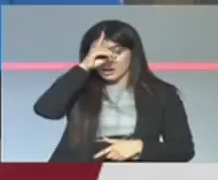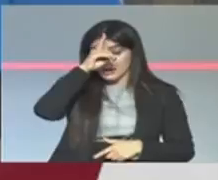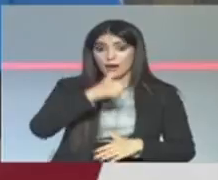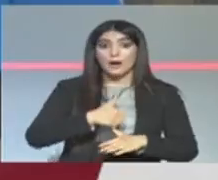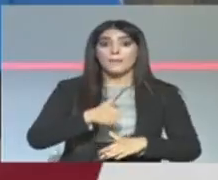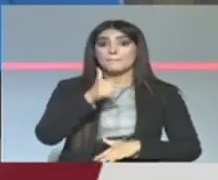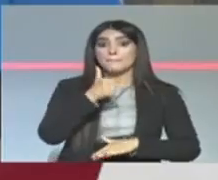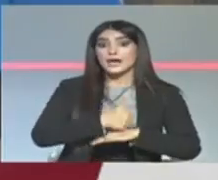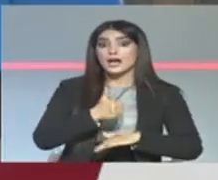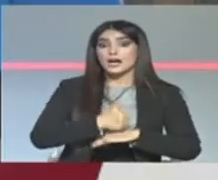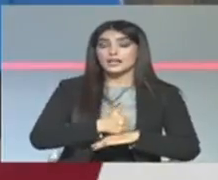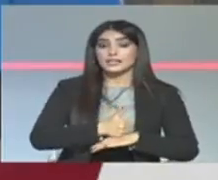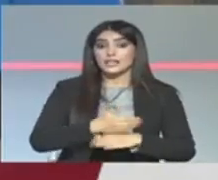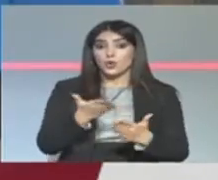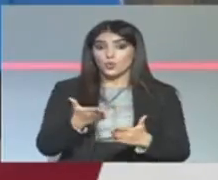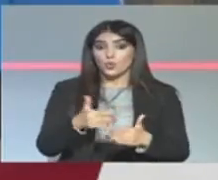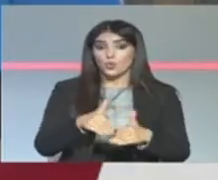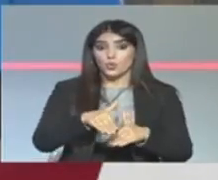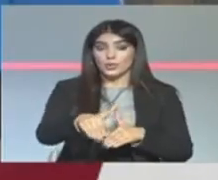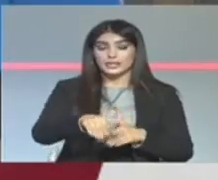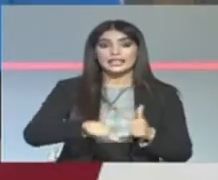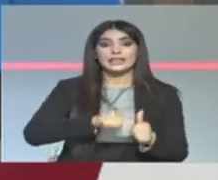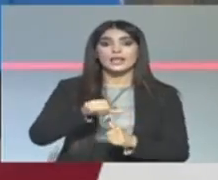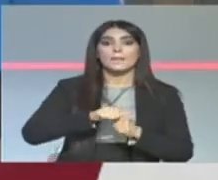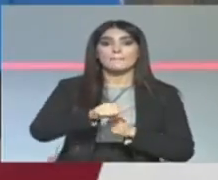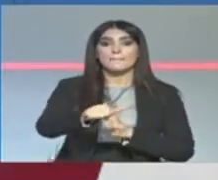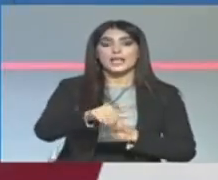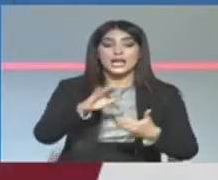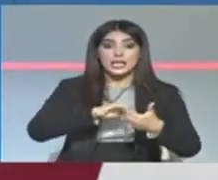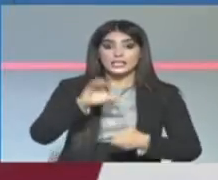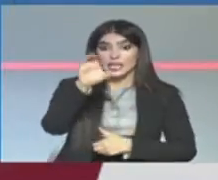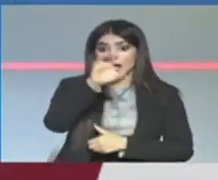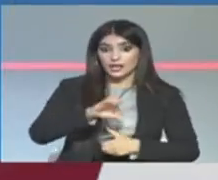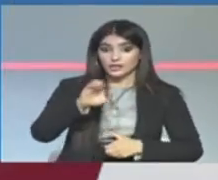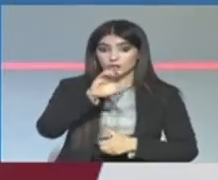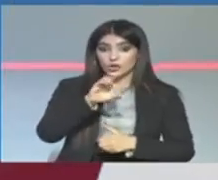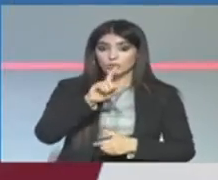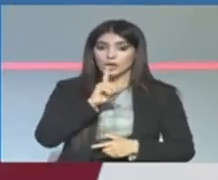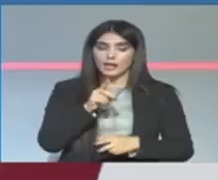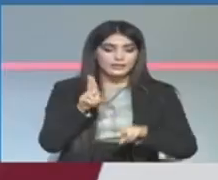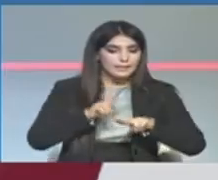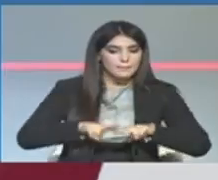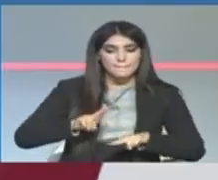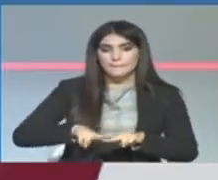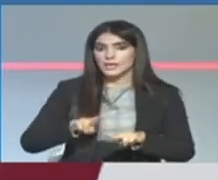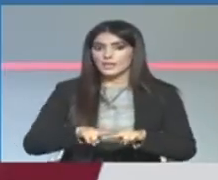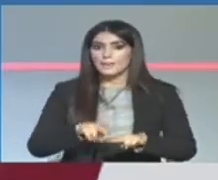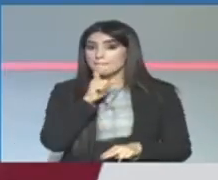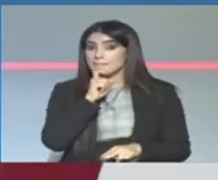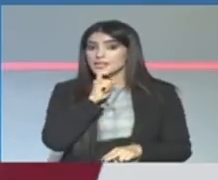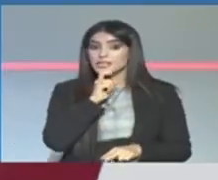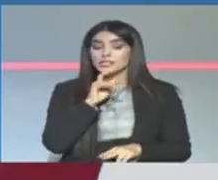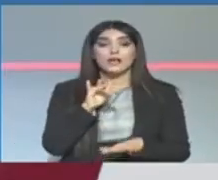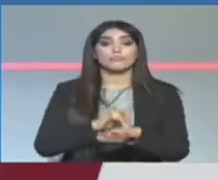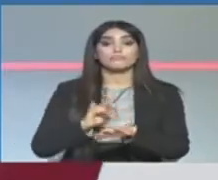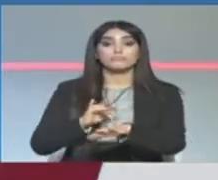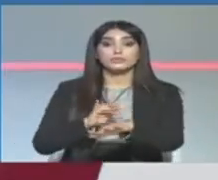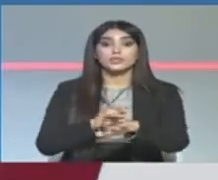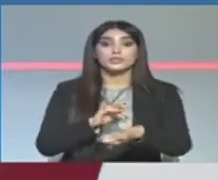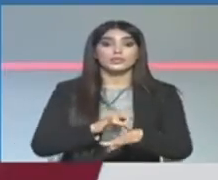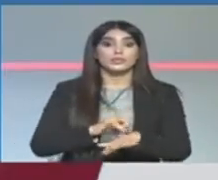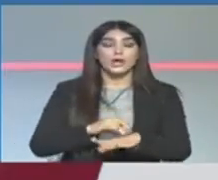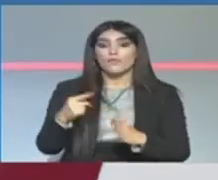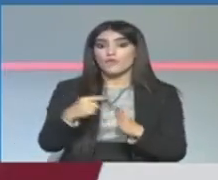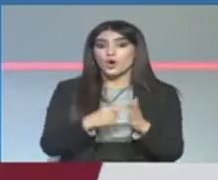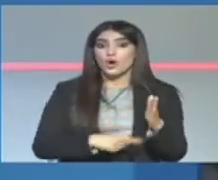بلاده الدوره الحاليه للاتحاد الاوروبي على ضروره سد الثغرات التي لا تزال باقيه في البنيان